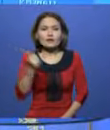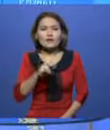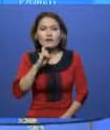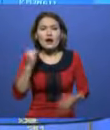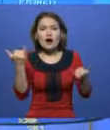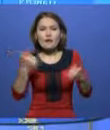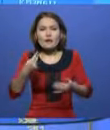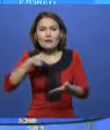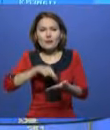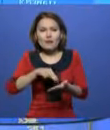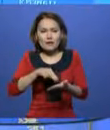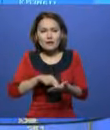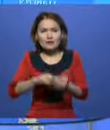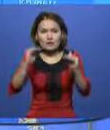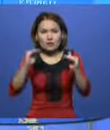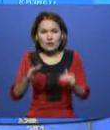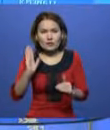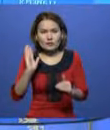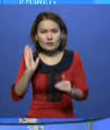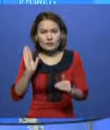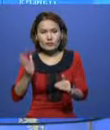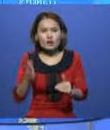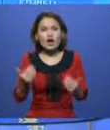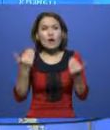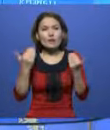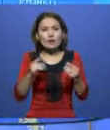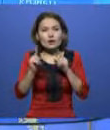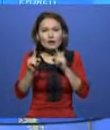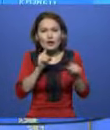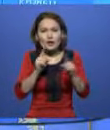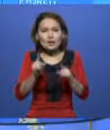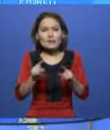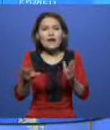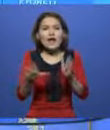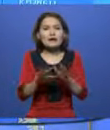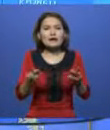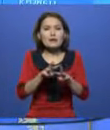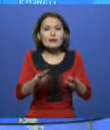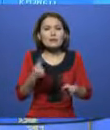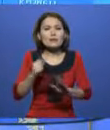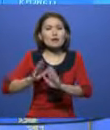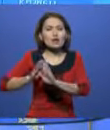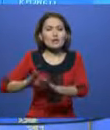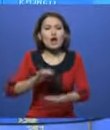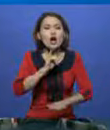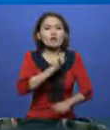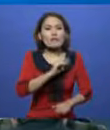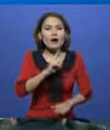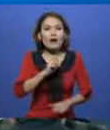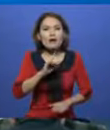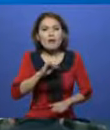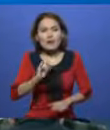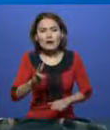жағармай бағасы арзандайды. Бұл туралы бүгін орталық коммуникациялар қызметінің брифингінде энергетика министрінің бірінші орынбасары Ұзақбай Қарабалин